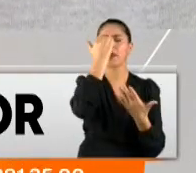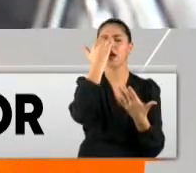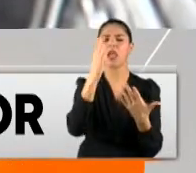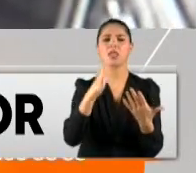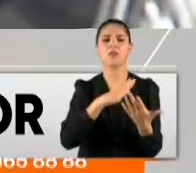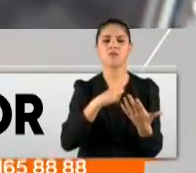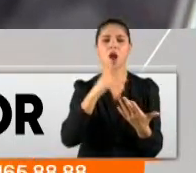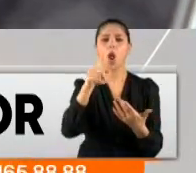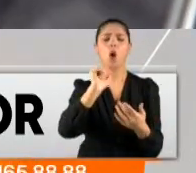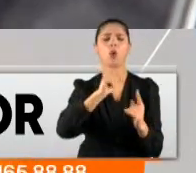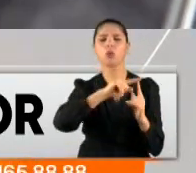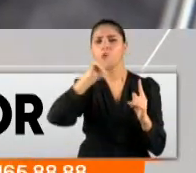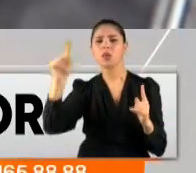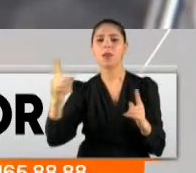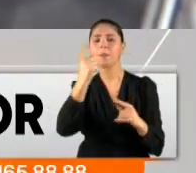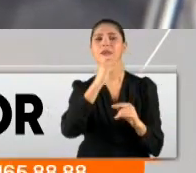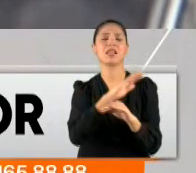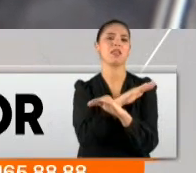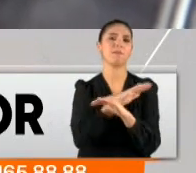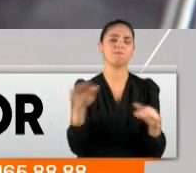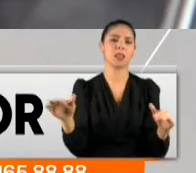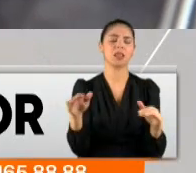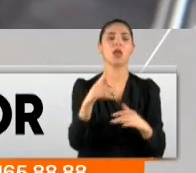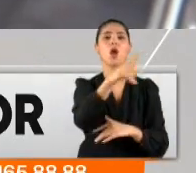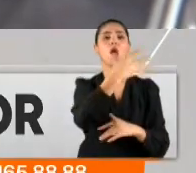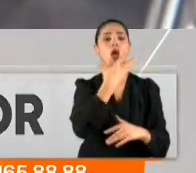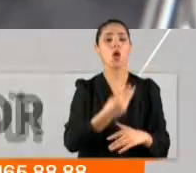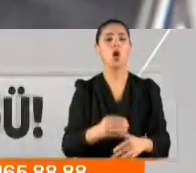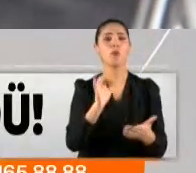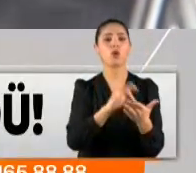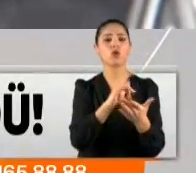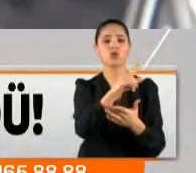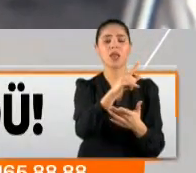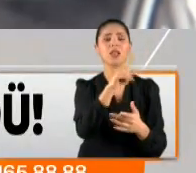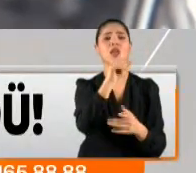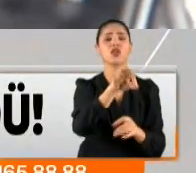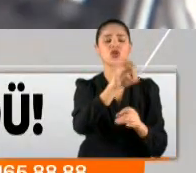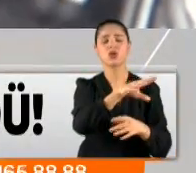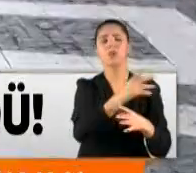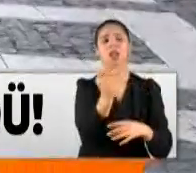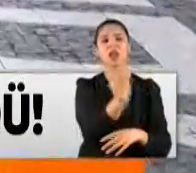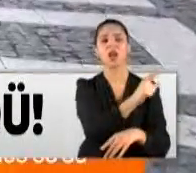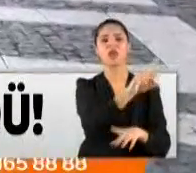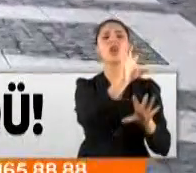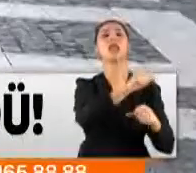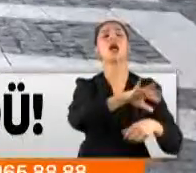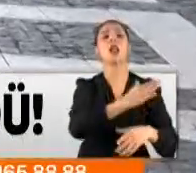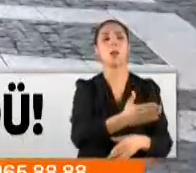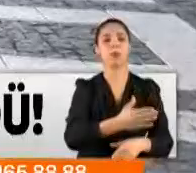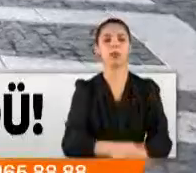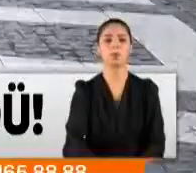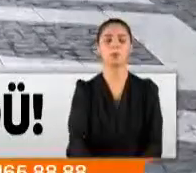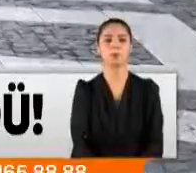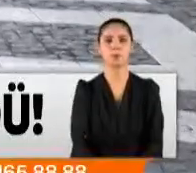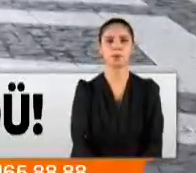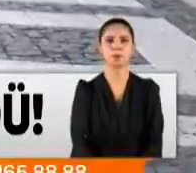içindeydi. O günden beri tam bir yıl geçti. Müebbetle yargılanan zanlı ise hala firarda. Katilin yakalanmasını